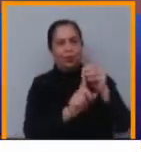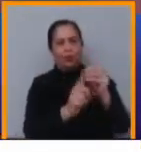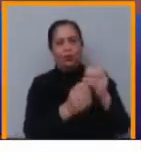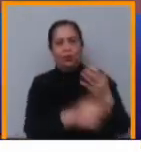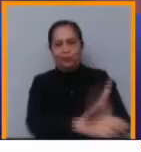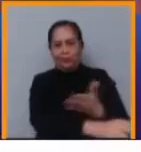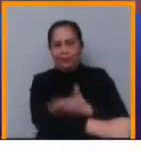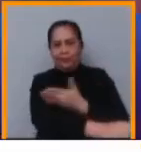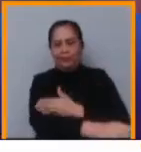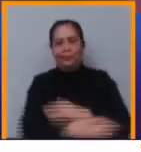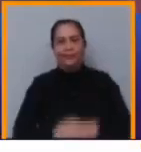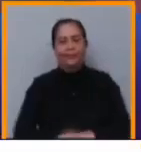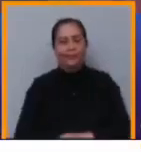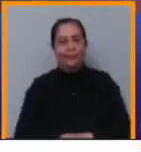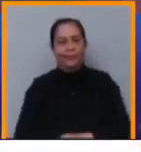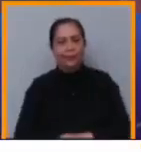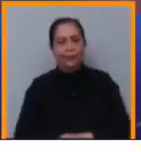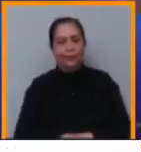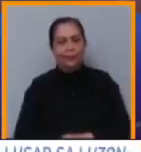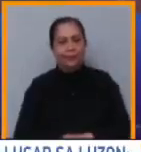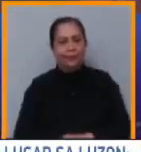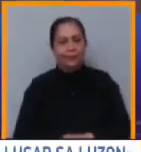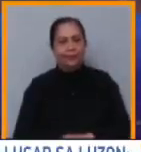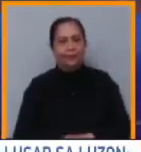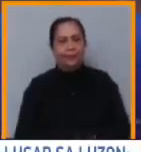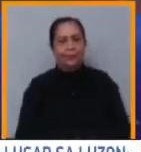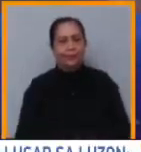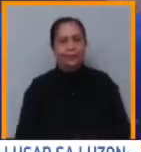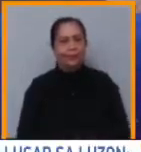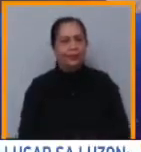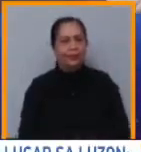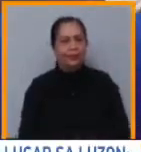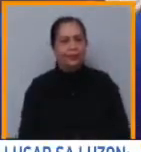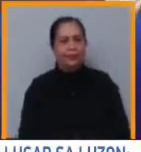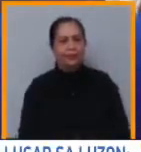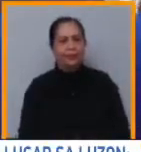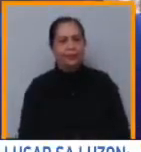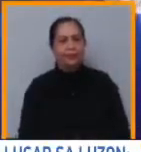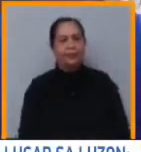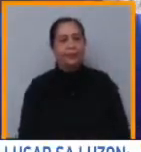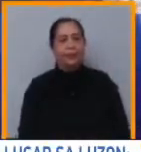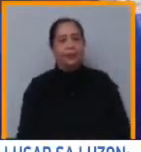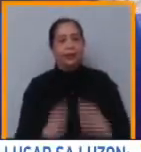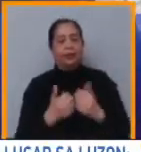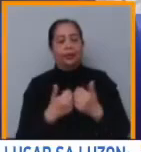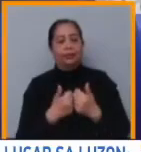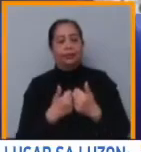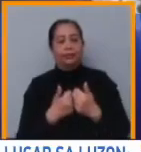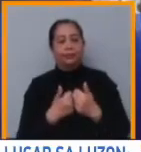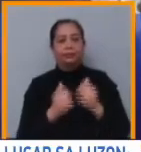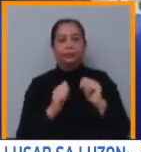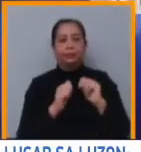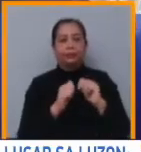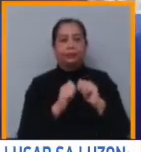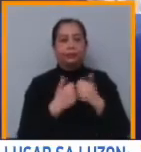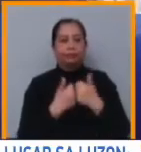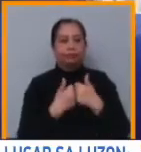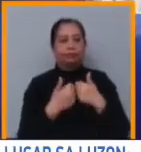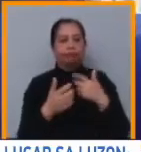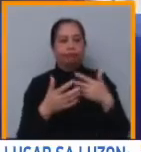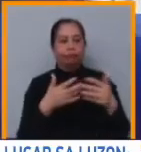yung paraan na kung saan yung pinakamaliit sa buhay ng ilang buhay para yung bigyan ng mga bakalas